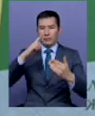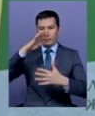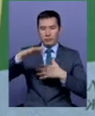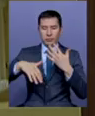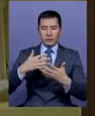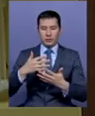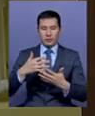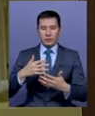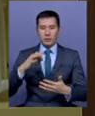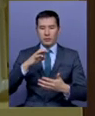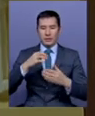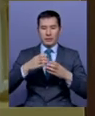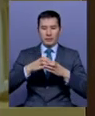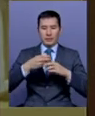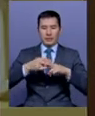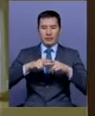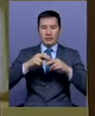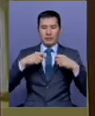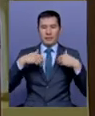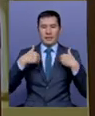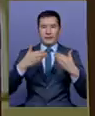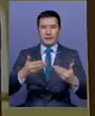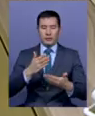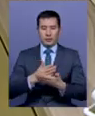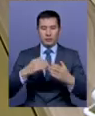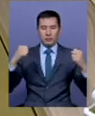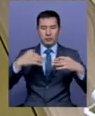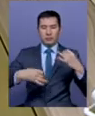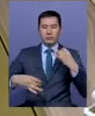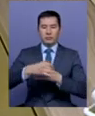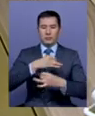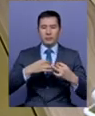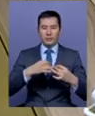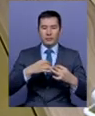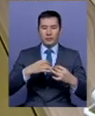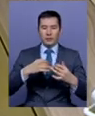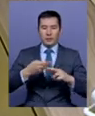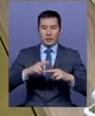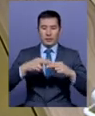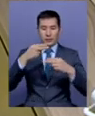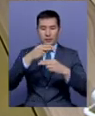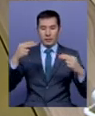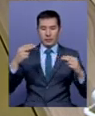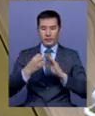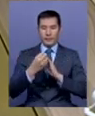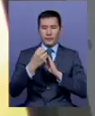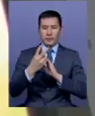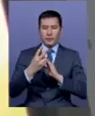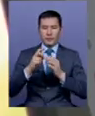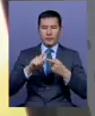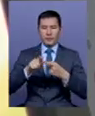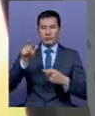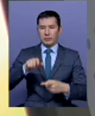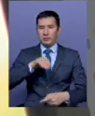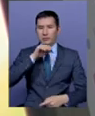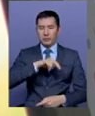Көшеке кеңес беру және оңалту орталығының жұмысына арналған конференцияда мәлімдеді. Осы күні аталған орталықта 12 теолог маман жұмыс істеп